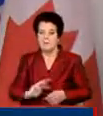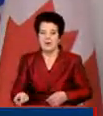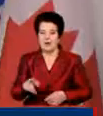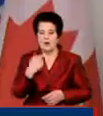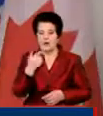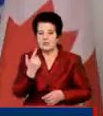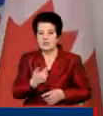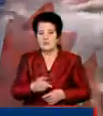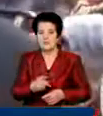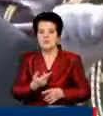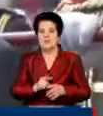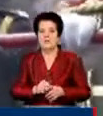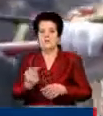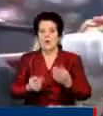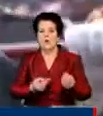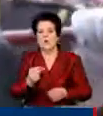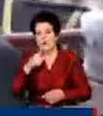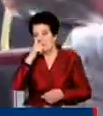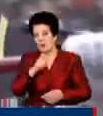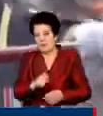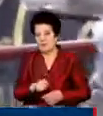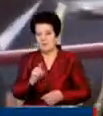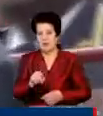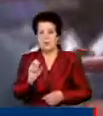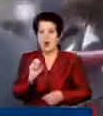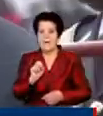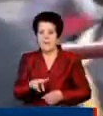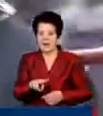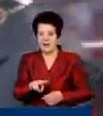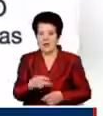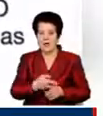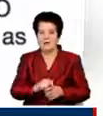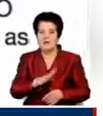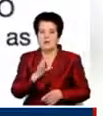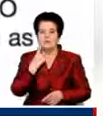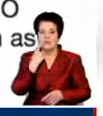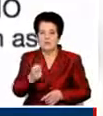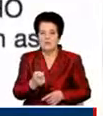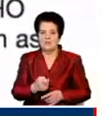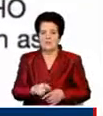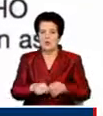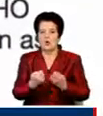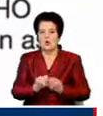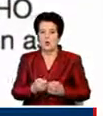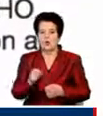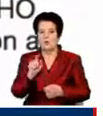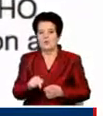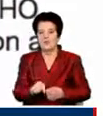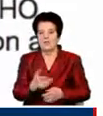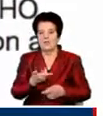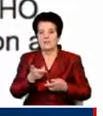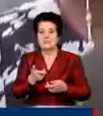veștii a crezut că este, citez, o glumă proastă de 1 aprilie. OMS a fost acuzată că este ruptă de realitate prin alegerea lui Mugabe